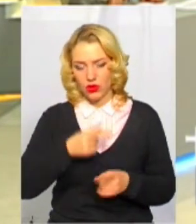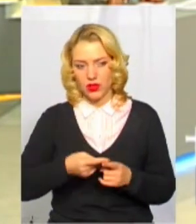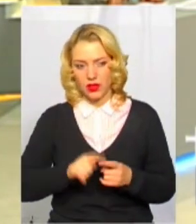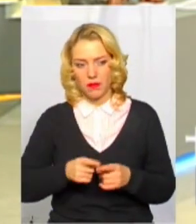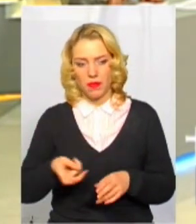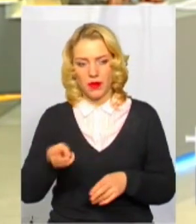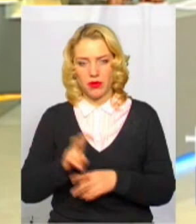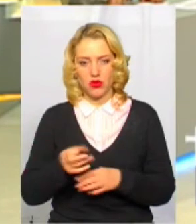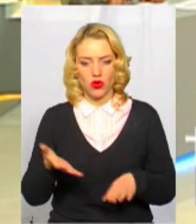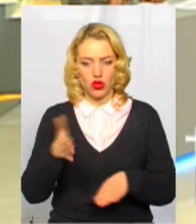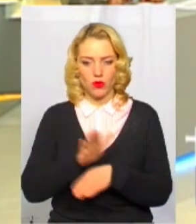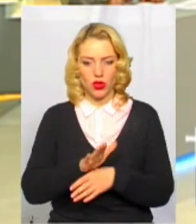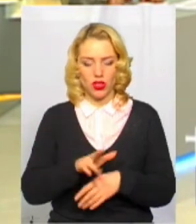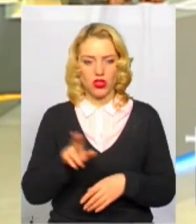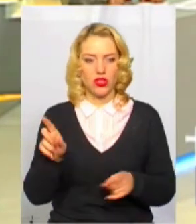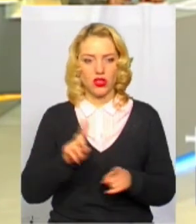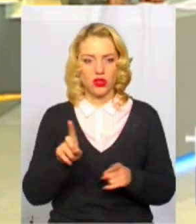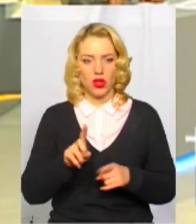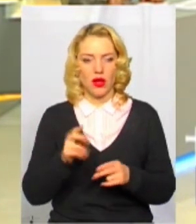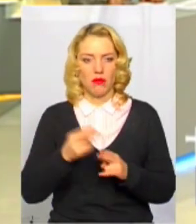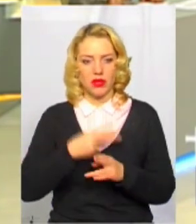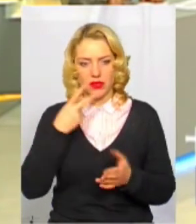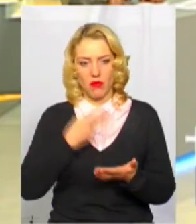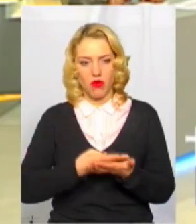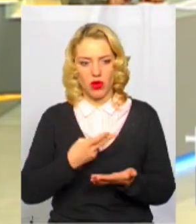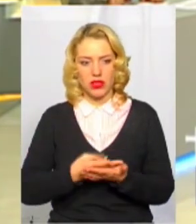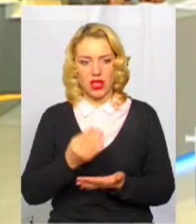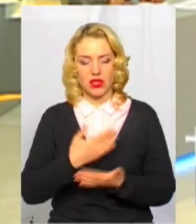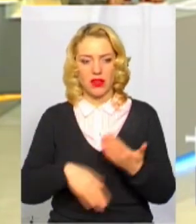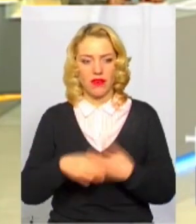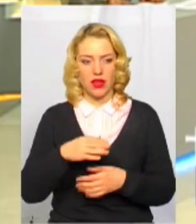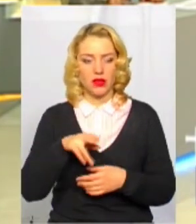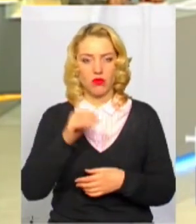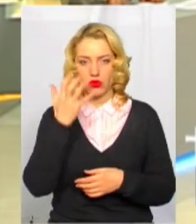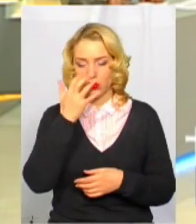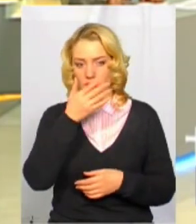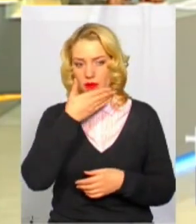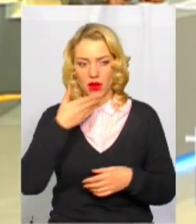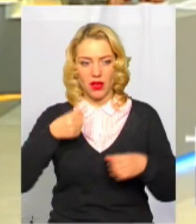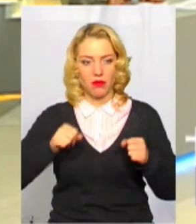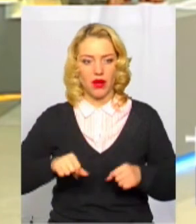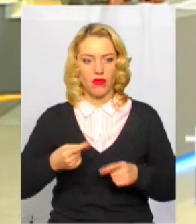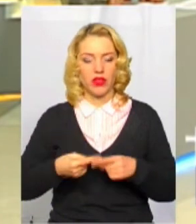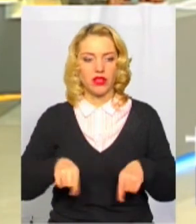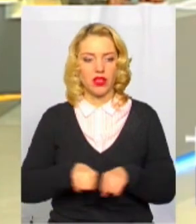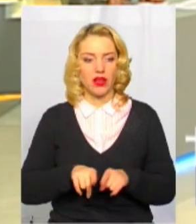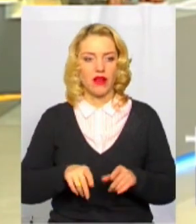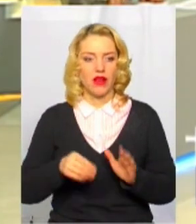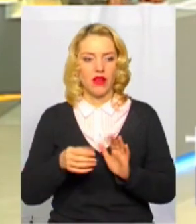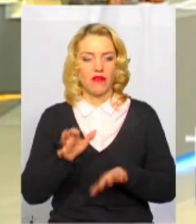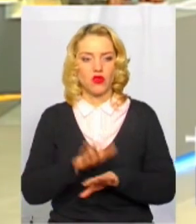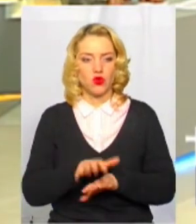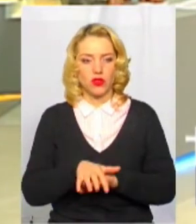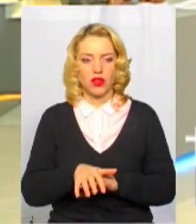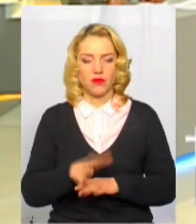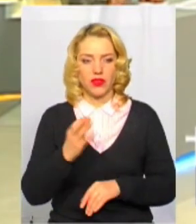прийшло розпорядження теж, що без показань інвалід по зору просто не має права на це взуття.